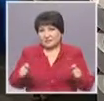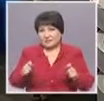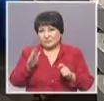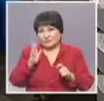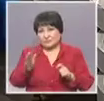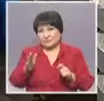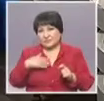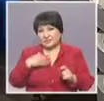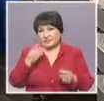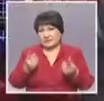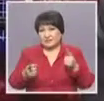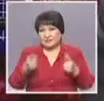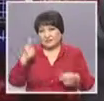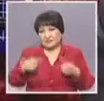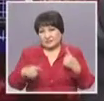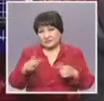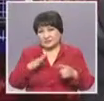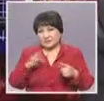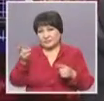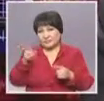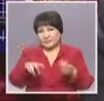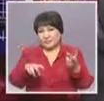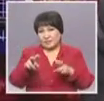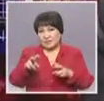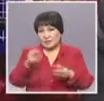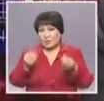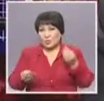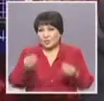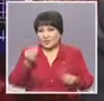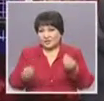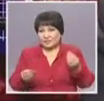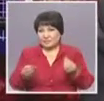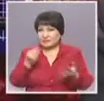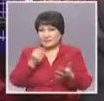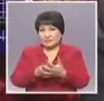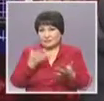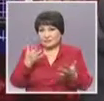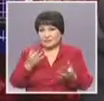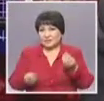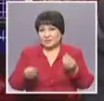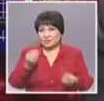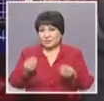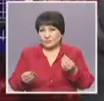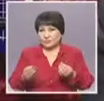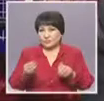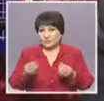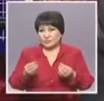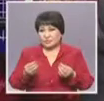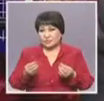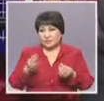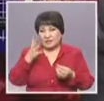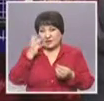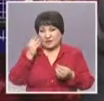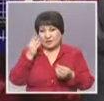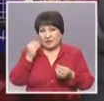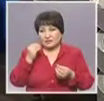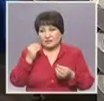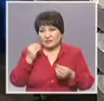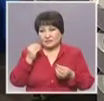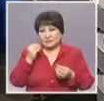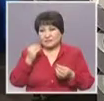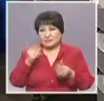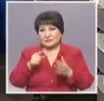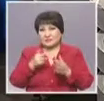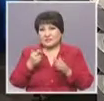бұл ойнаймыз, бірақ ақша төлейміз. Қымбат ойнау үшін бір жарым сағат қалып қымбат тәрбие ақша қалтаңыз қағады. Үшінші сұрақ